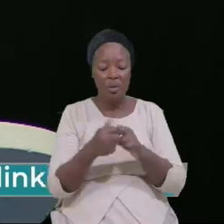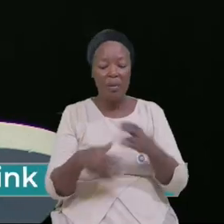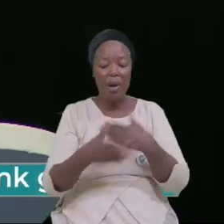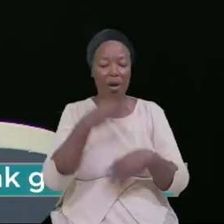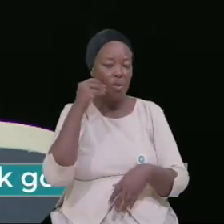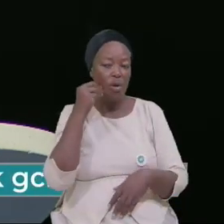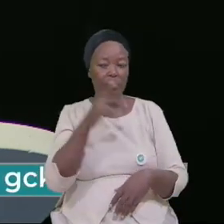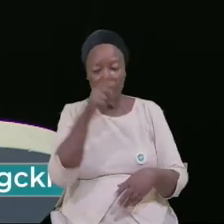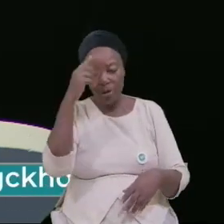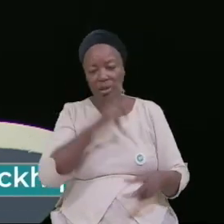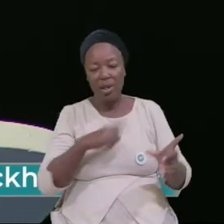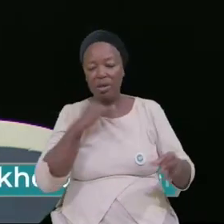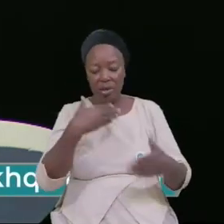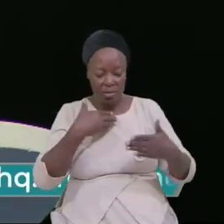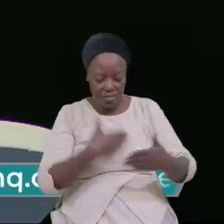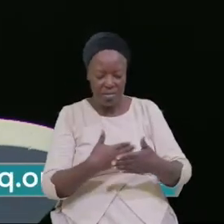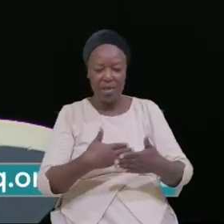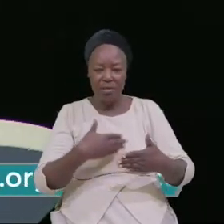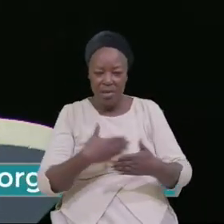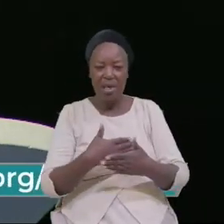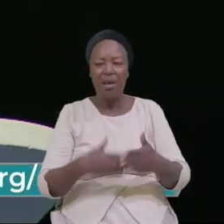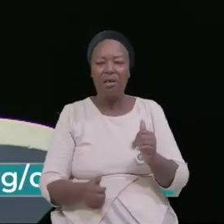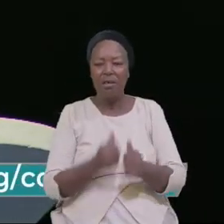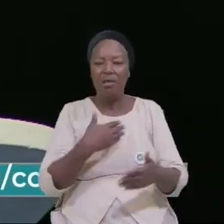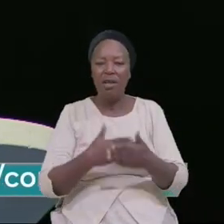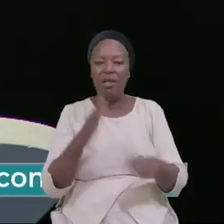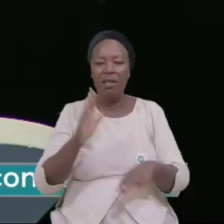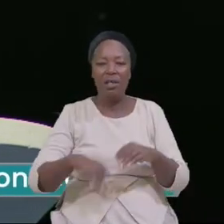est à côté de vous, plus proche que vous le pouvez l'imaginer.